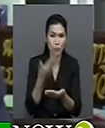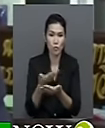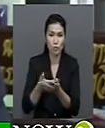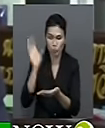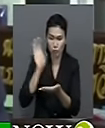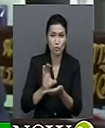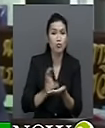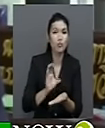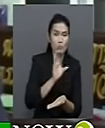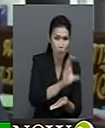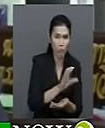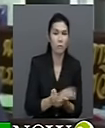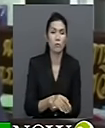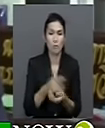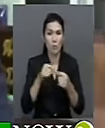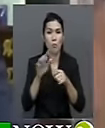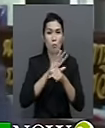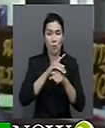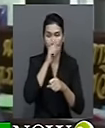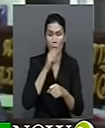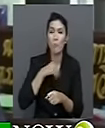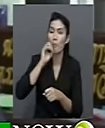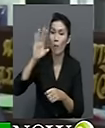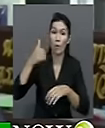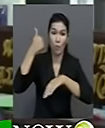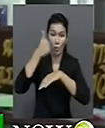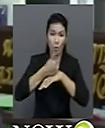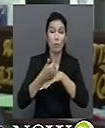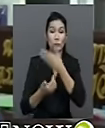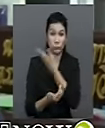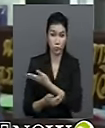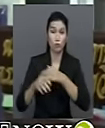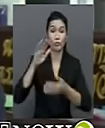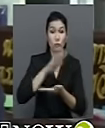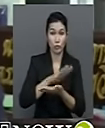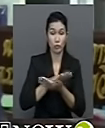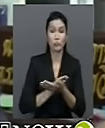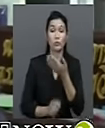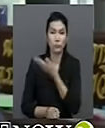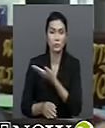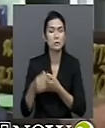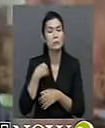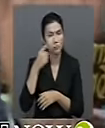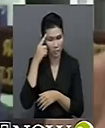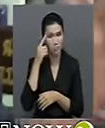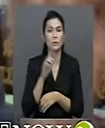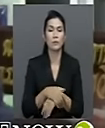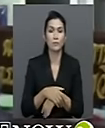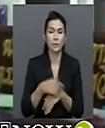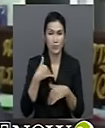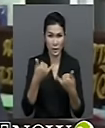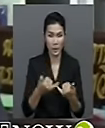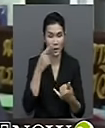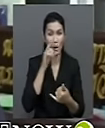าให้แล้วก็แจ้งเรื่องนี้ต่อไปยังผู้อำนวยการโรงเรียนครับคุณกิตชัยสุภาพคุณกิตชัยก็เลยบอกว่าเอานี้ละกันเอ